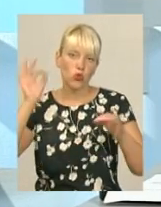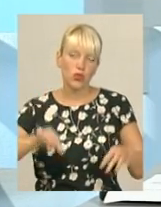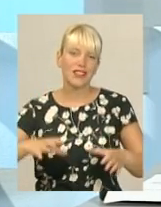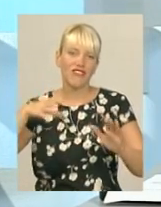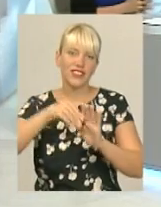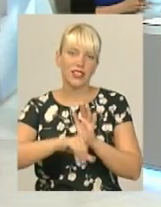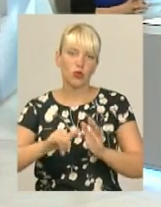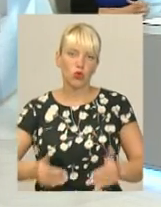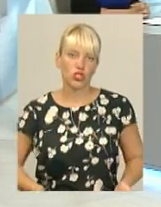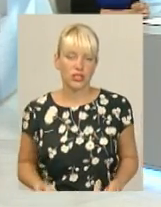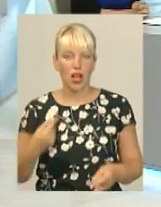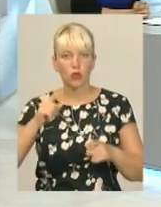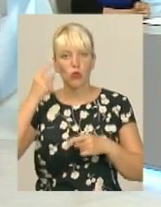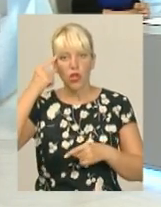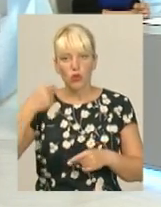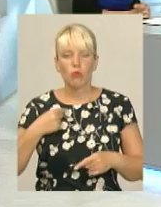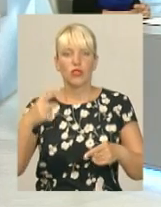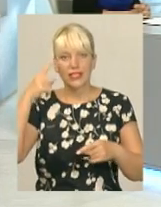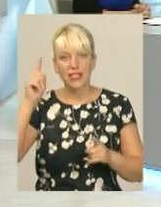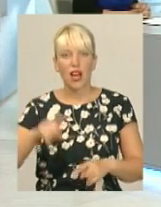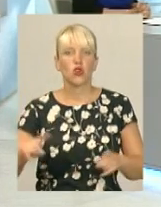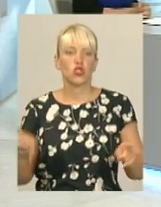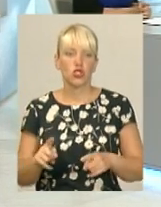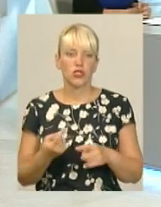я думаю, що і знаю, вказана така